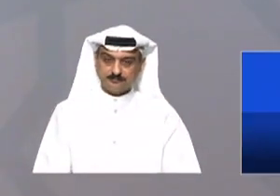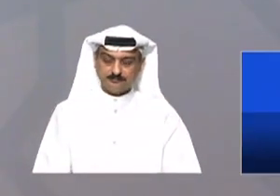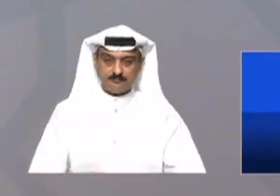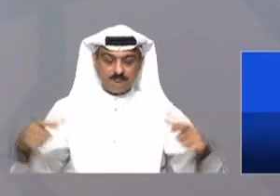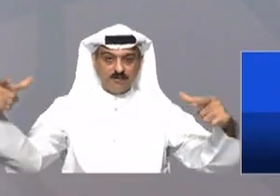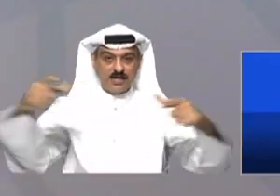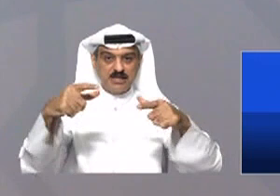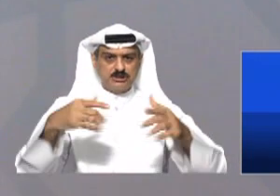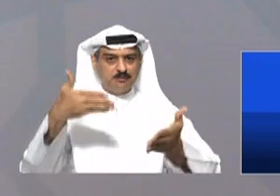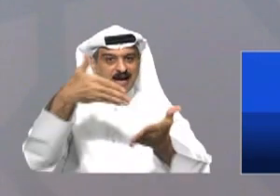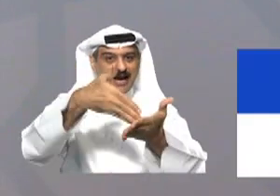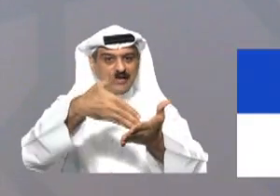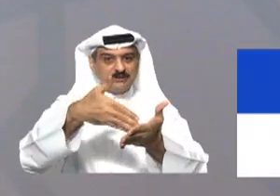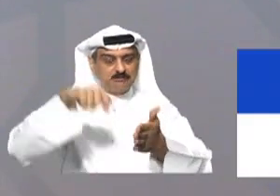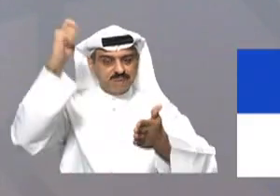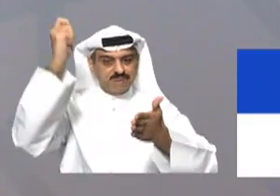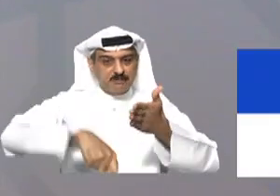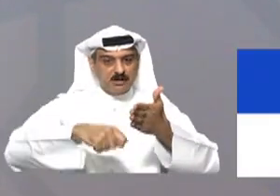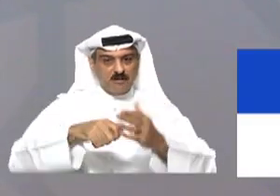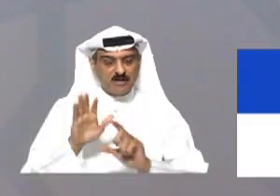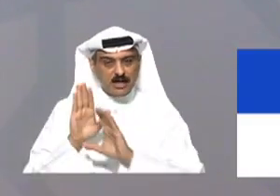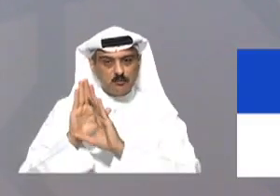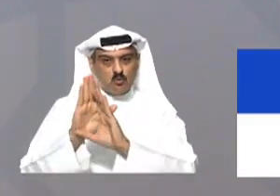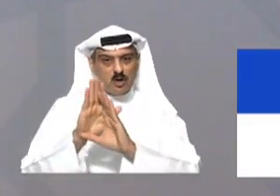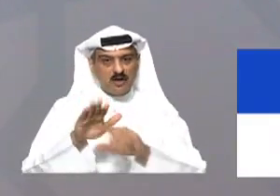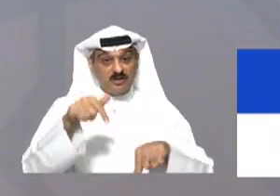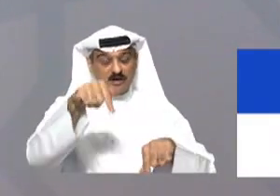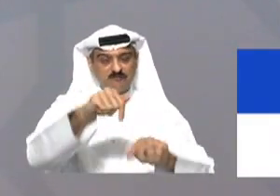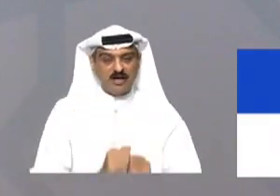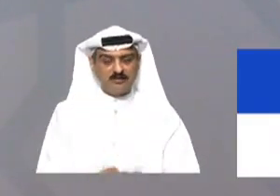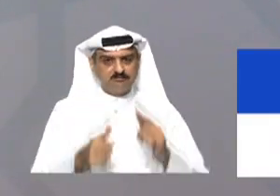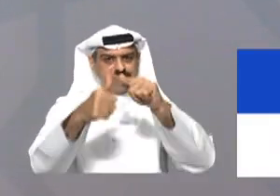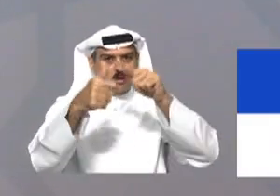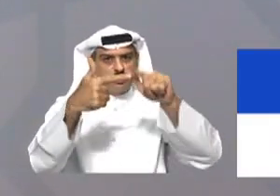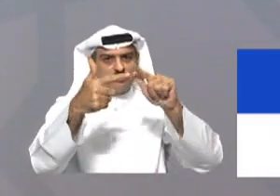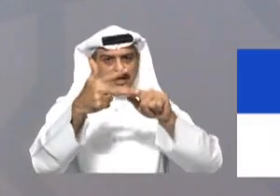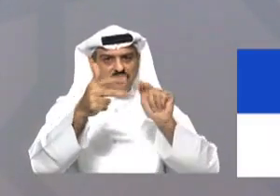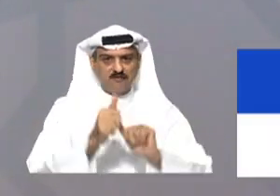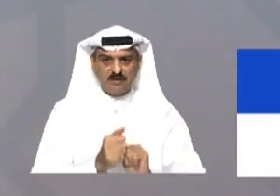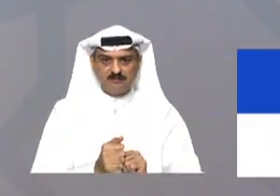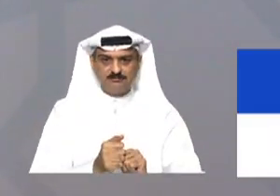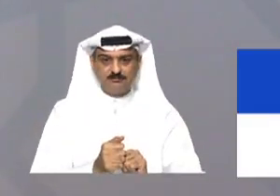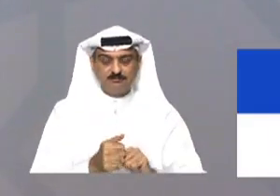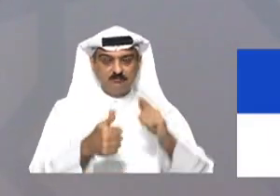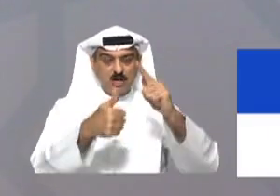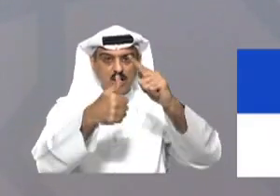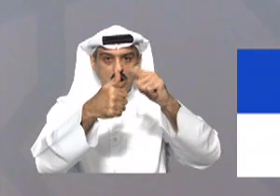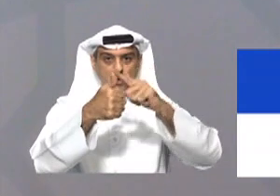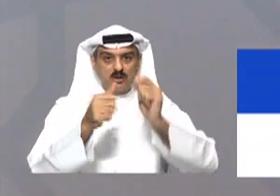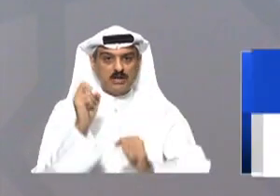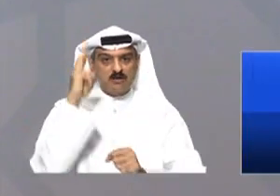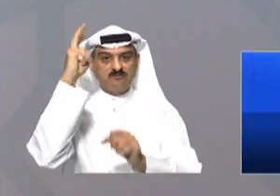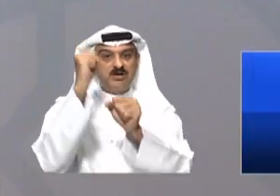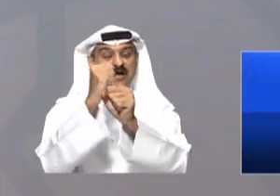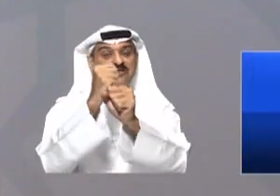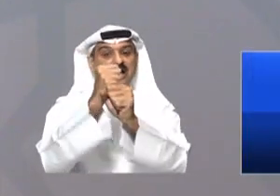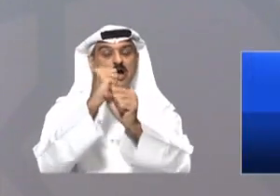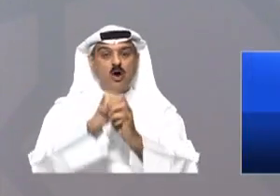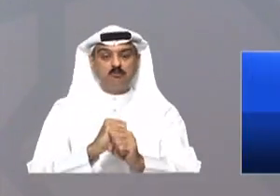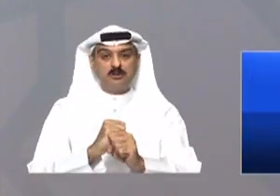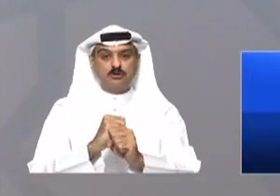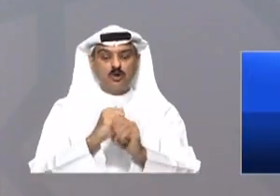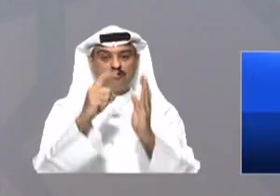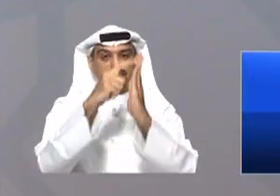تم اعتماد المواضيع الآتية في أول 100 يوم، وهي المشروعات بقوانين والاقتراحات